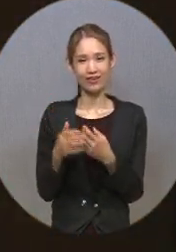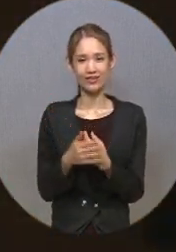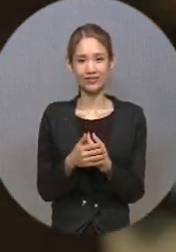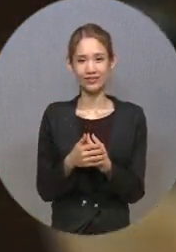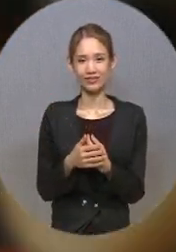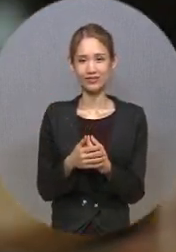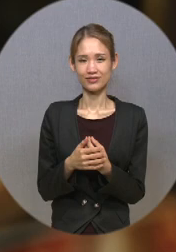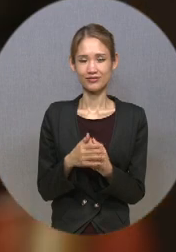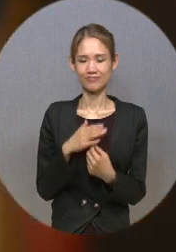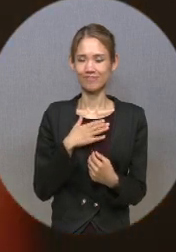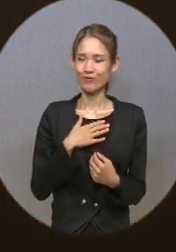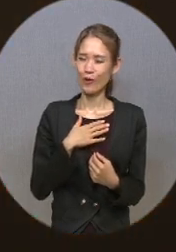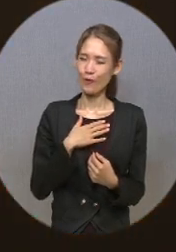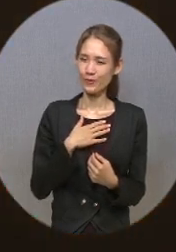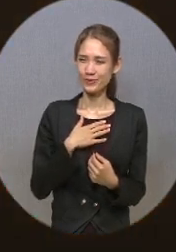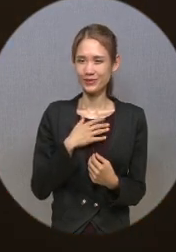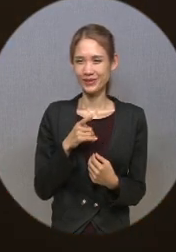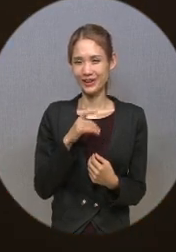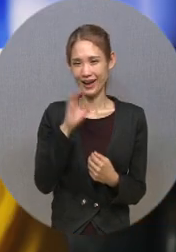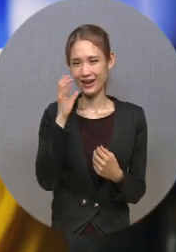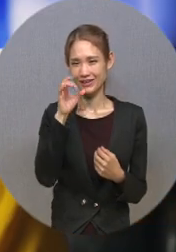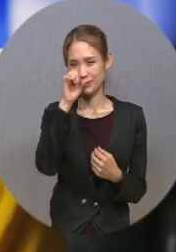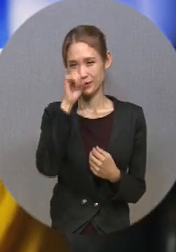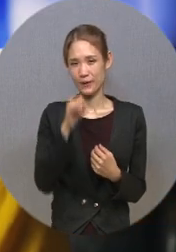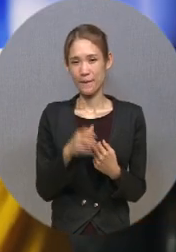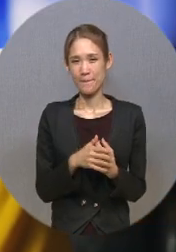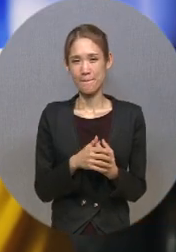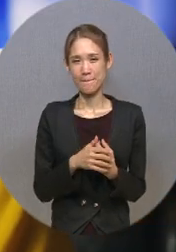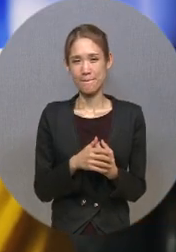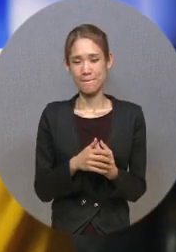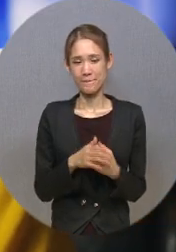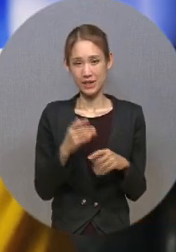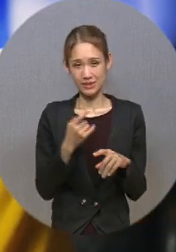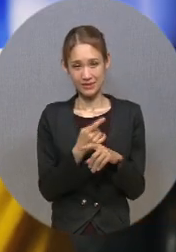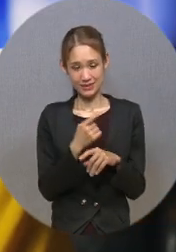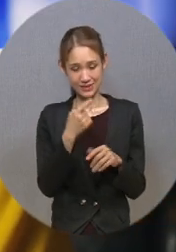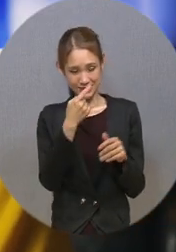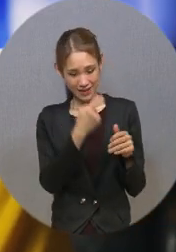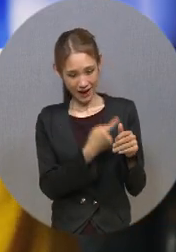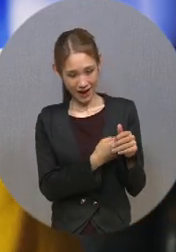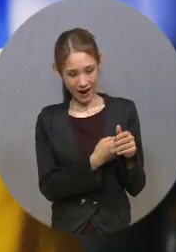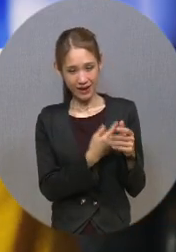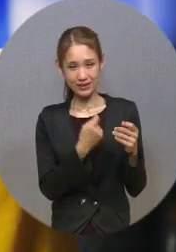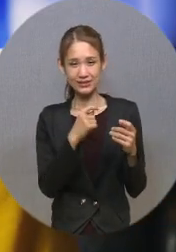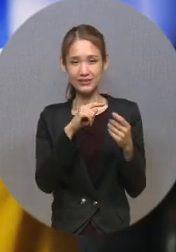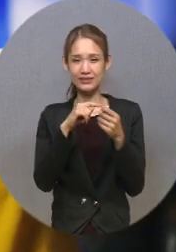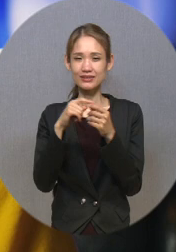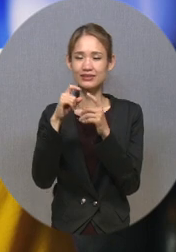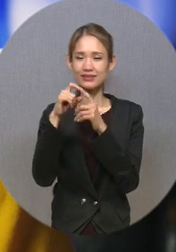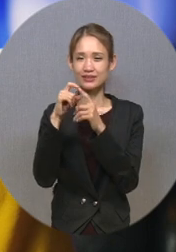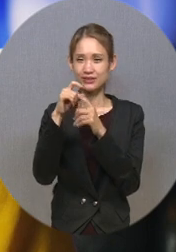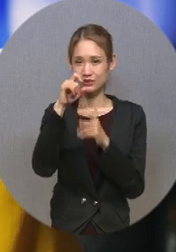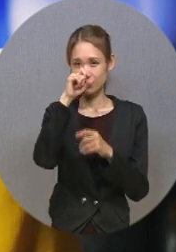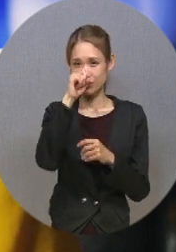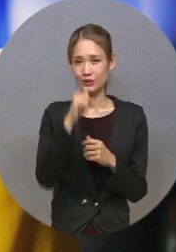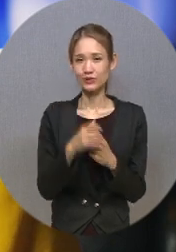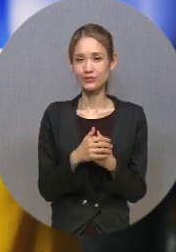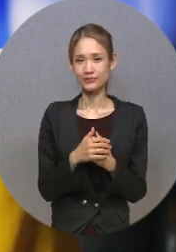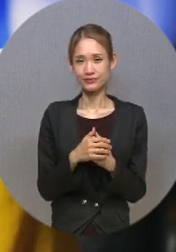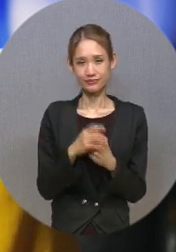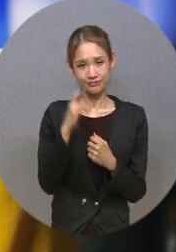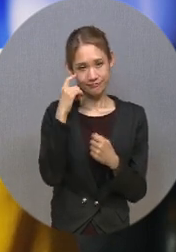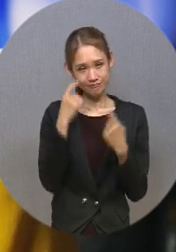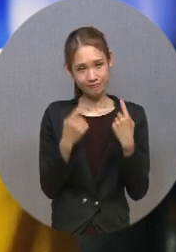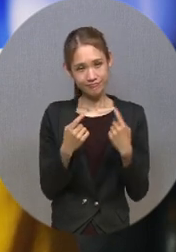네, 감성이 감성 아이들이 되게 좋아할 것 같아요. 힐링, 뭐 자연 이런 가사 키워드도 좋지만